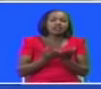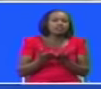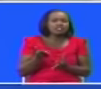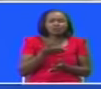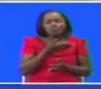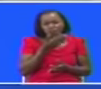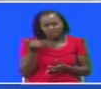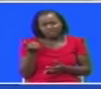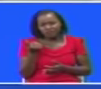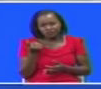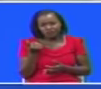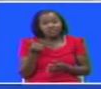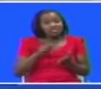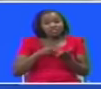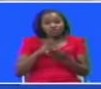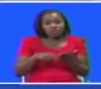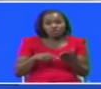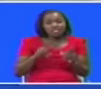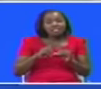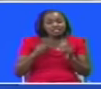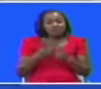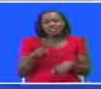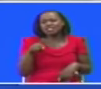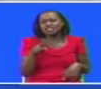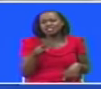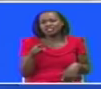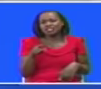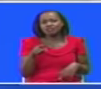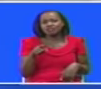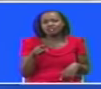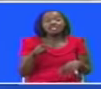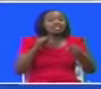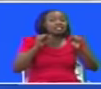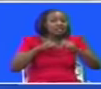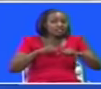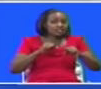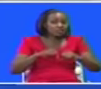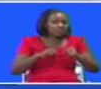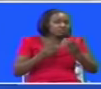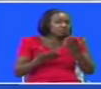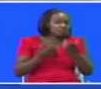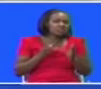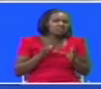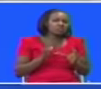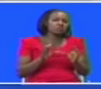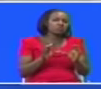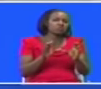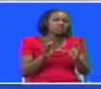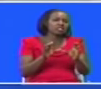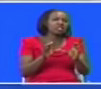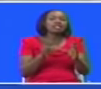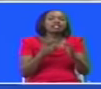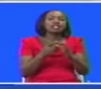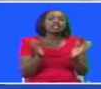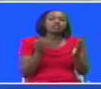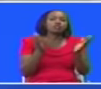kwamba sekta yenyewe pia kwa upande wao kwenye ile CBA au makubaliano yao ni kana kwamba yani wanasukuma sekta yenyewe